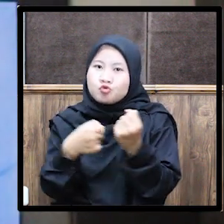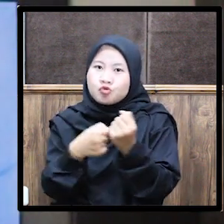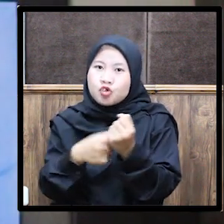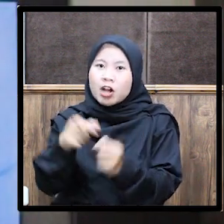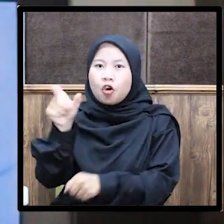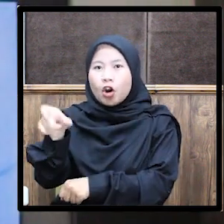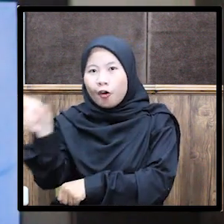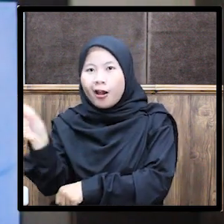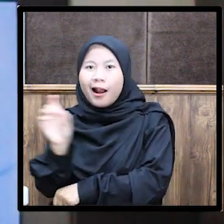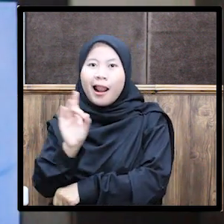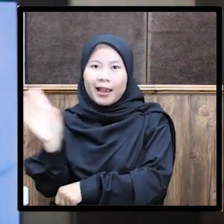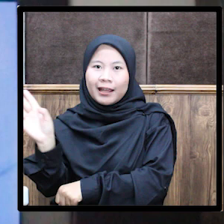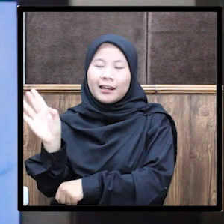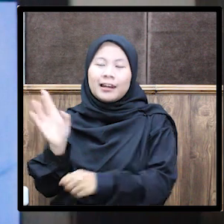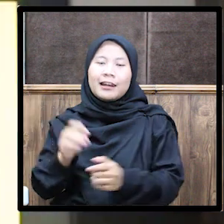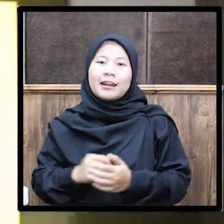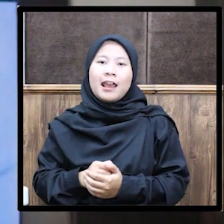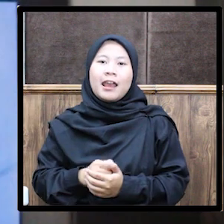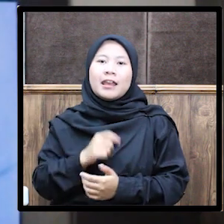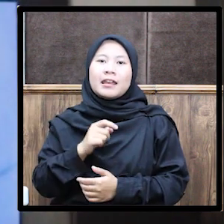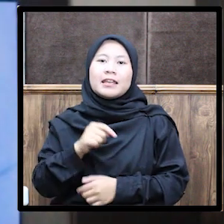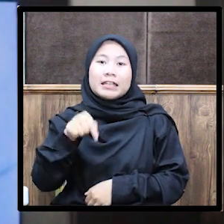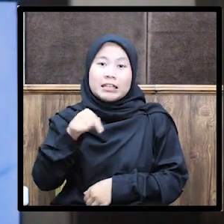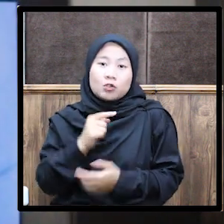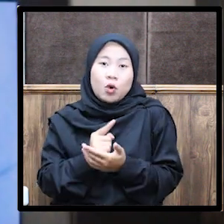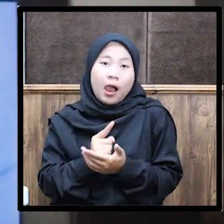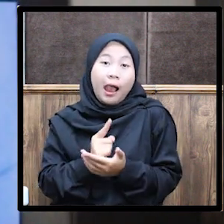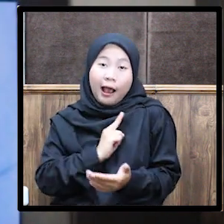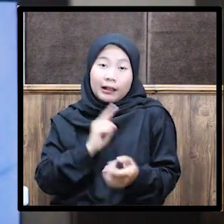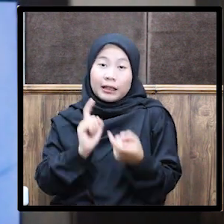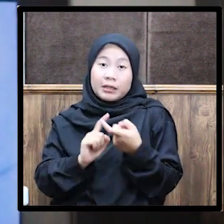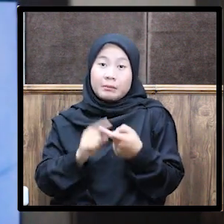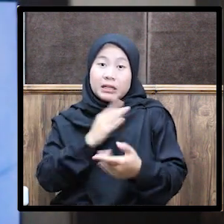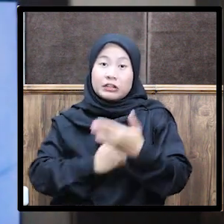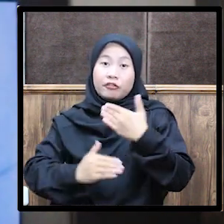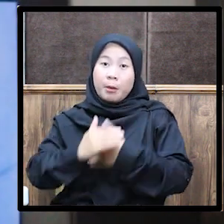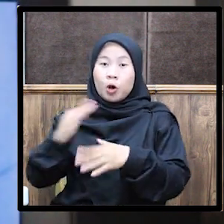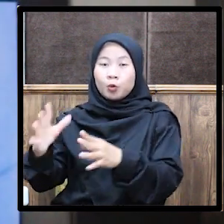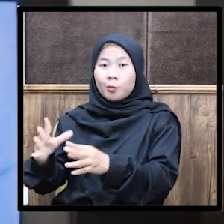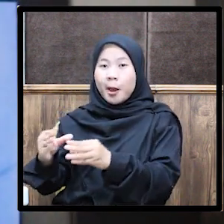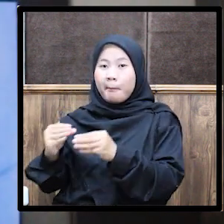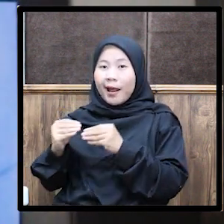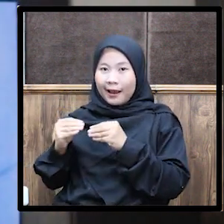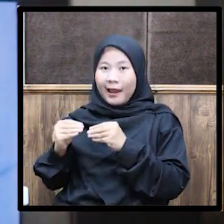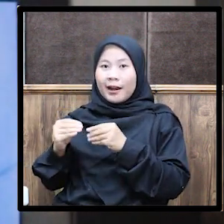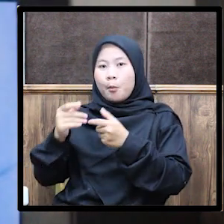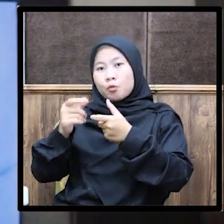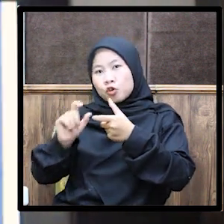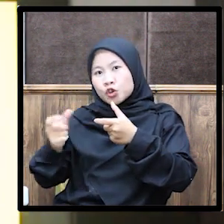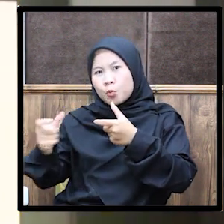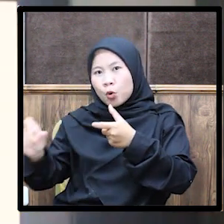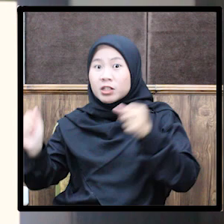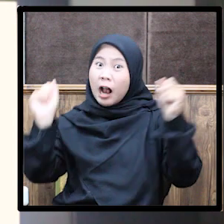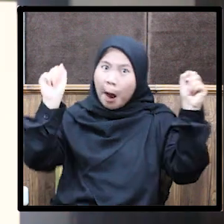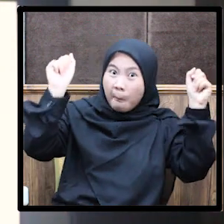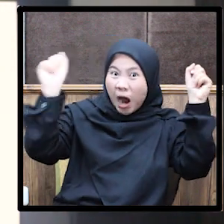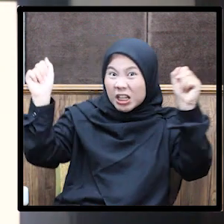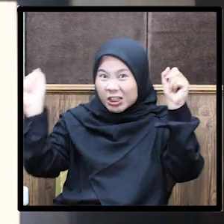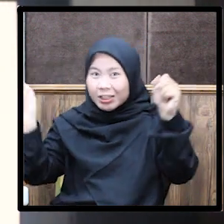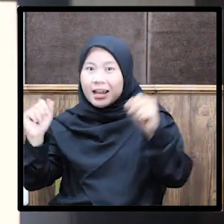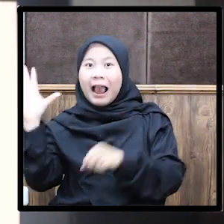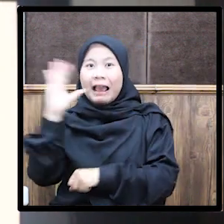ya tentu ini adalah bagian dari hak teman-teman difabel untuk mendapatkan itu, termasuk proses-proses kampanye hari